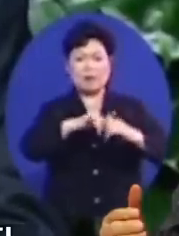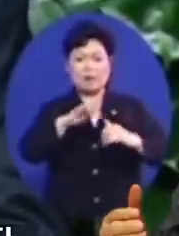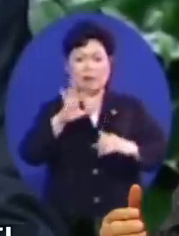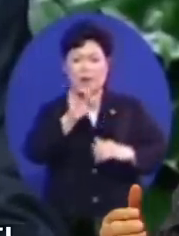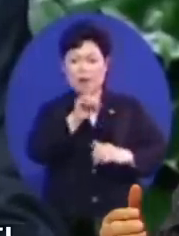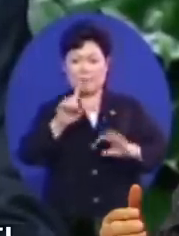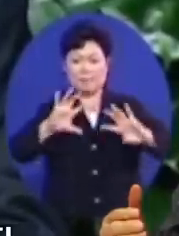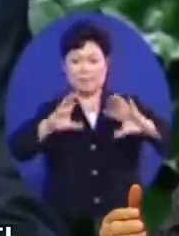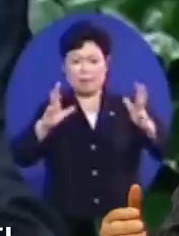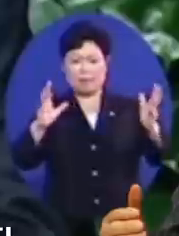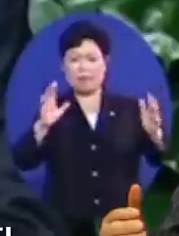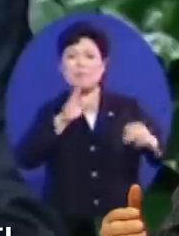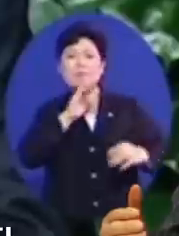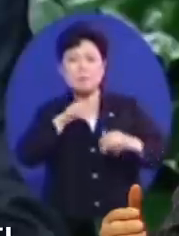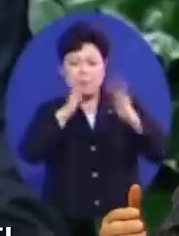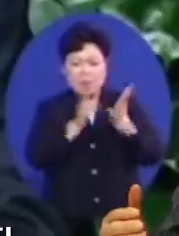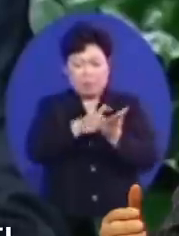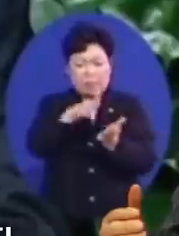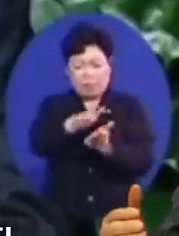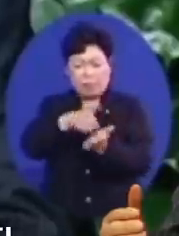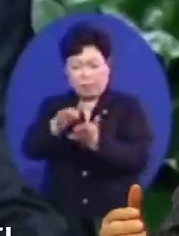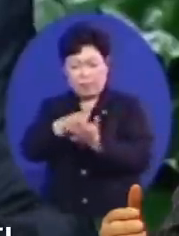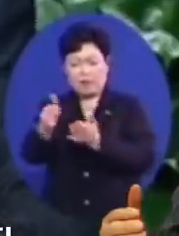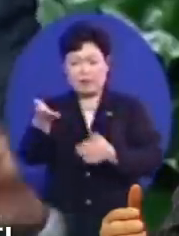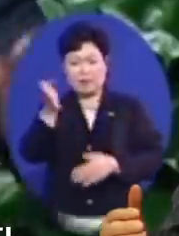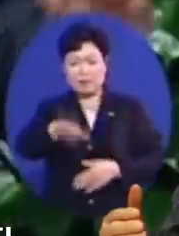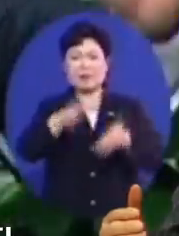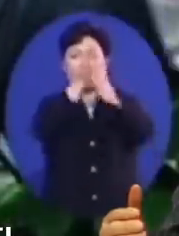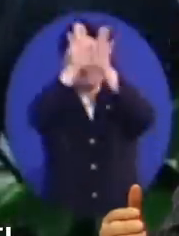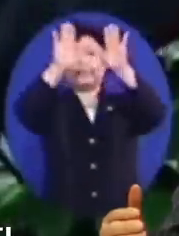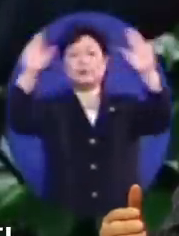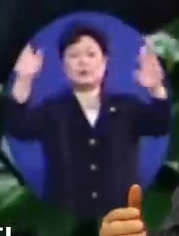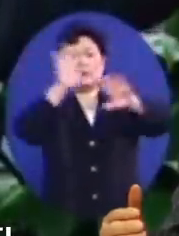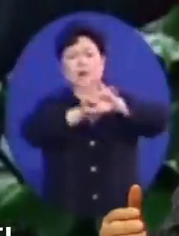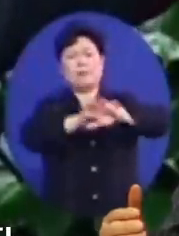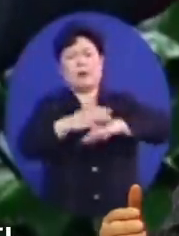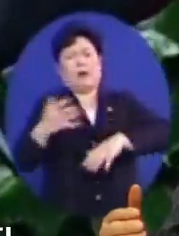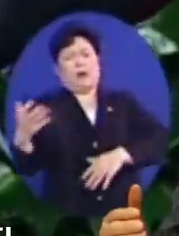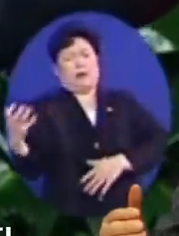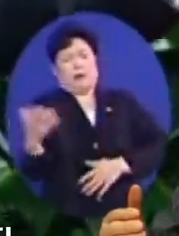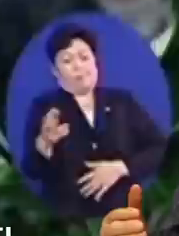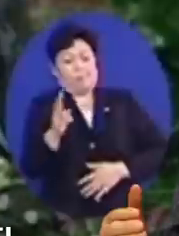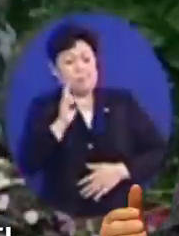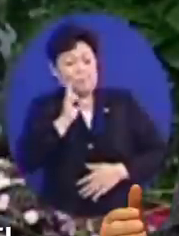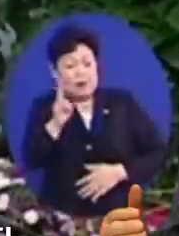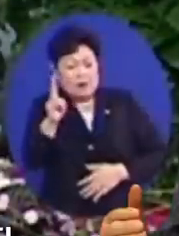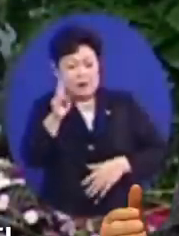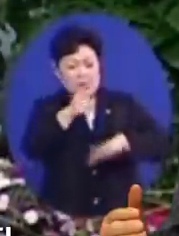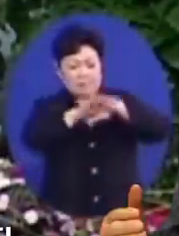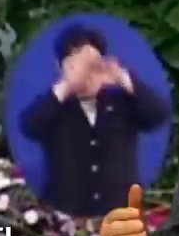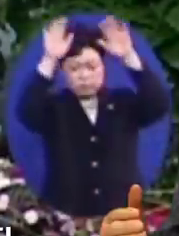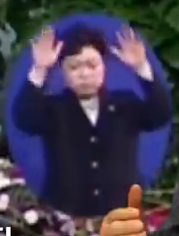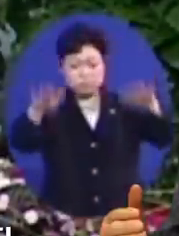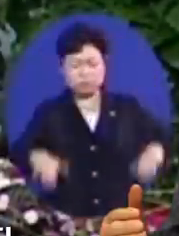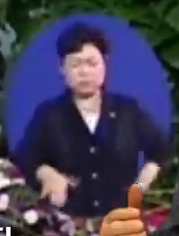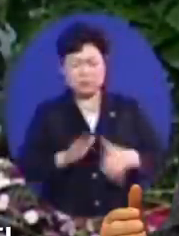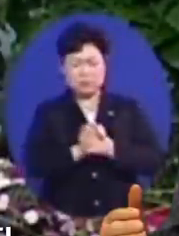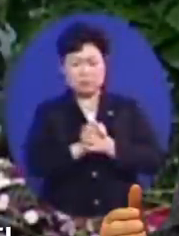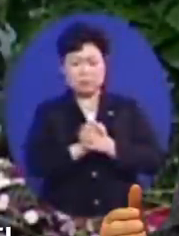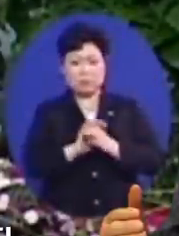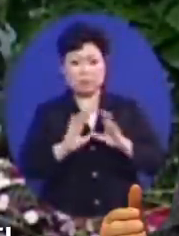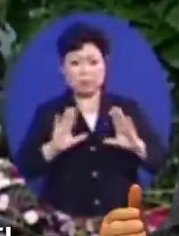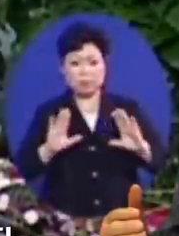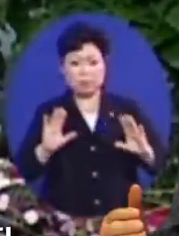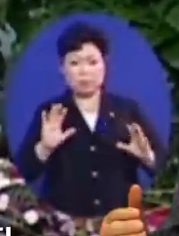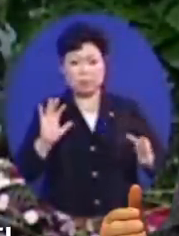아말렉이 쫓겨나갔습니다. 그러나 모세가 팔이 너무 아파서 팔을 내리고 기도를 쉬니까